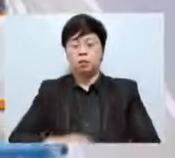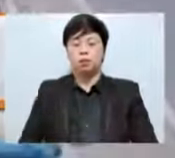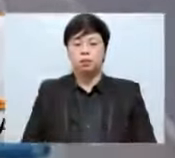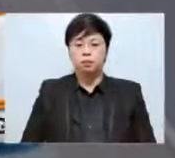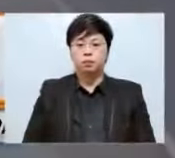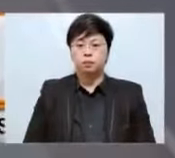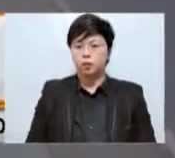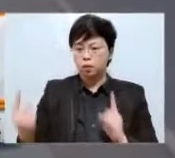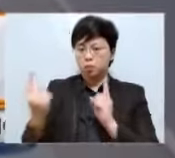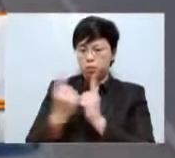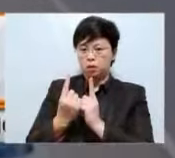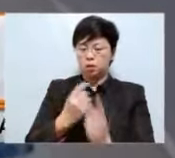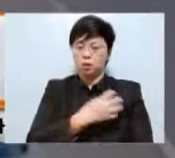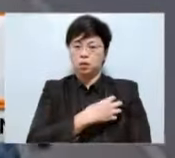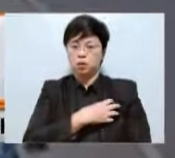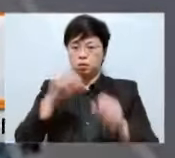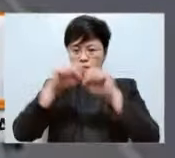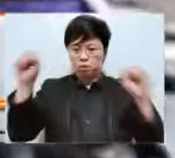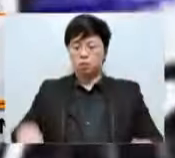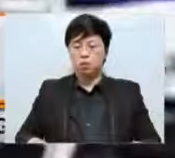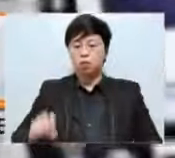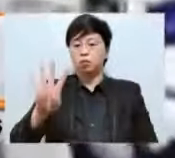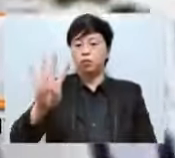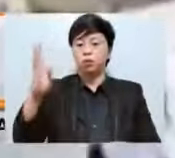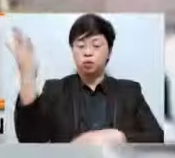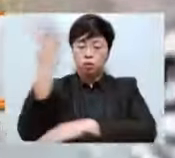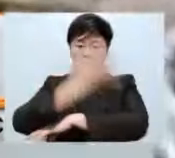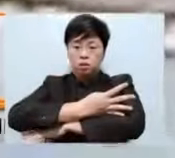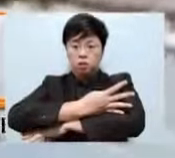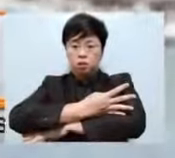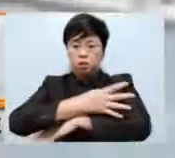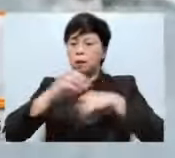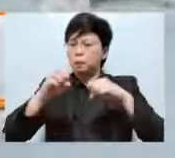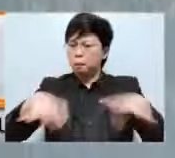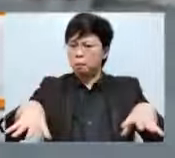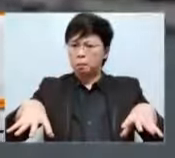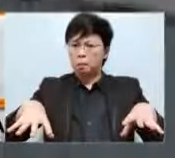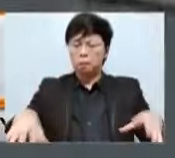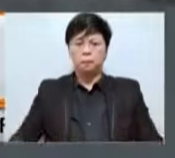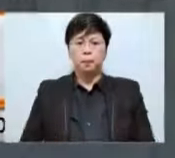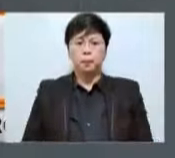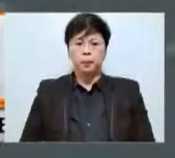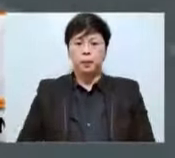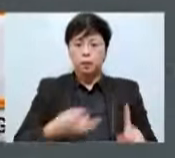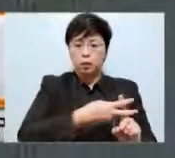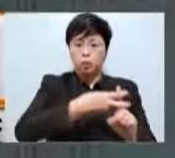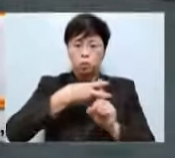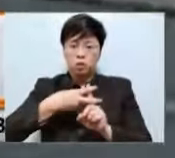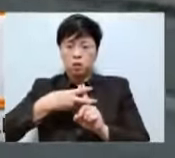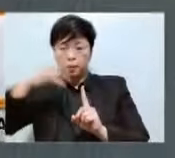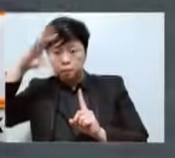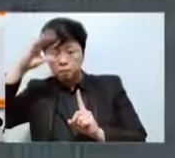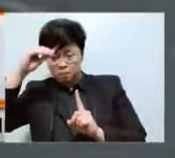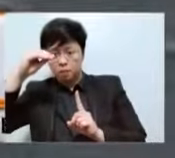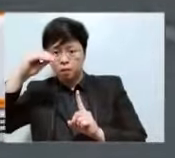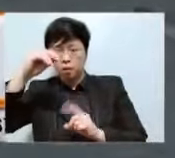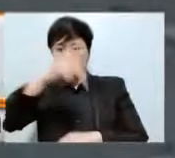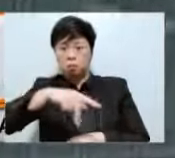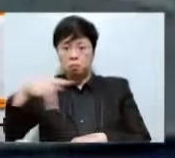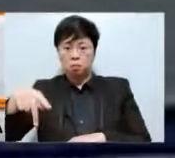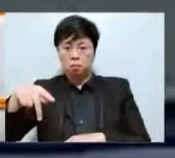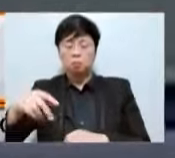apat na araw na wala ang bata matapos siyang tangayin ng isang lalaki sa Mcarthur highway sa City